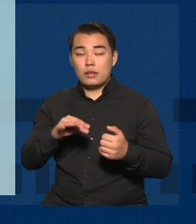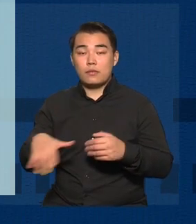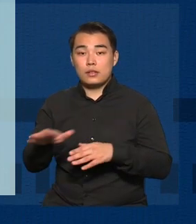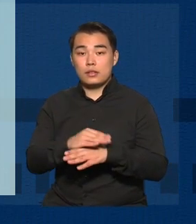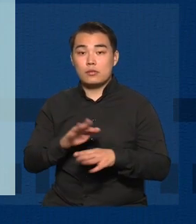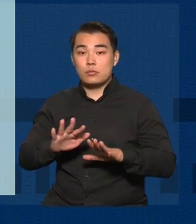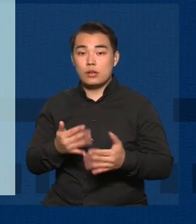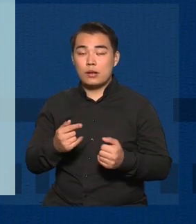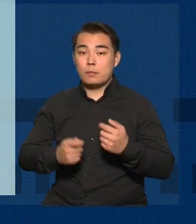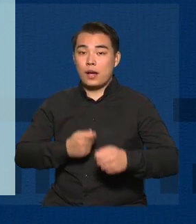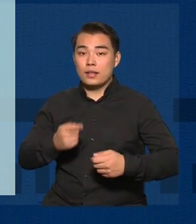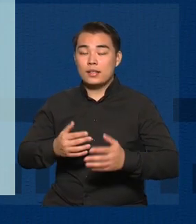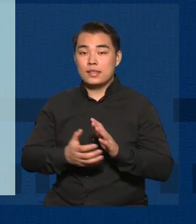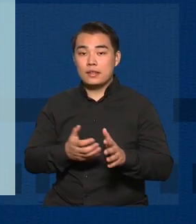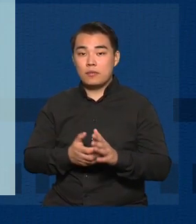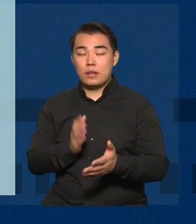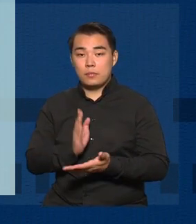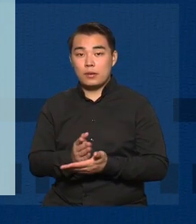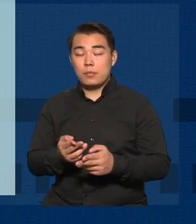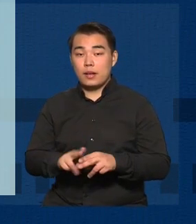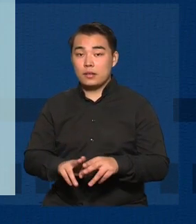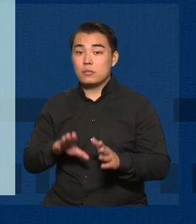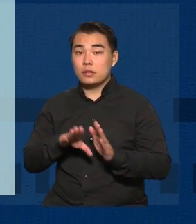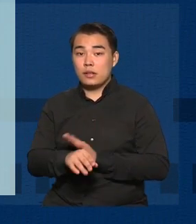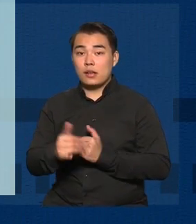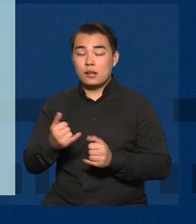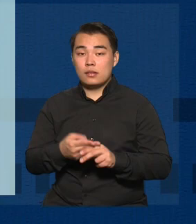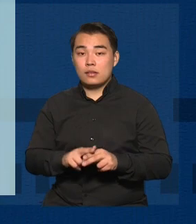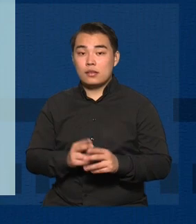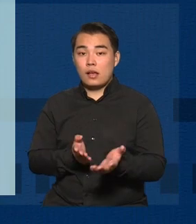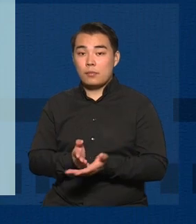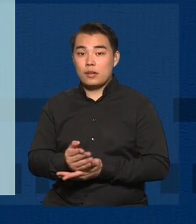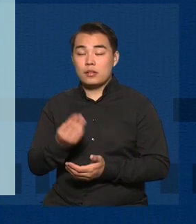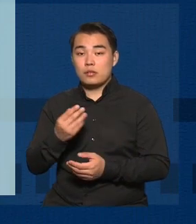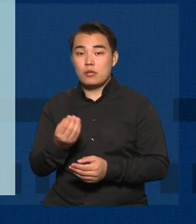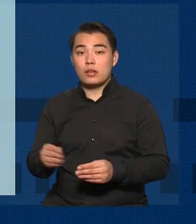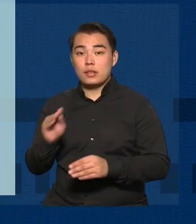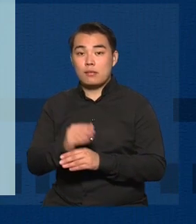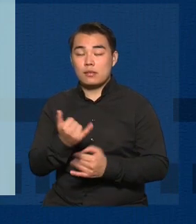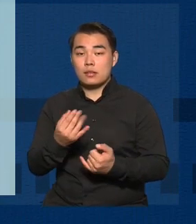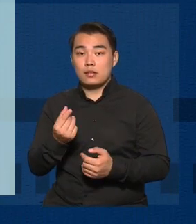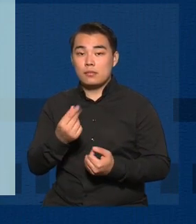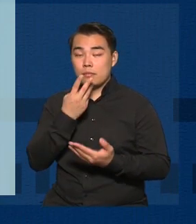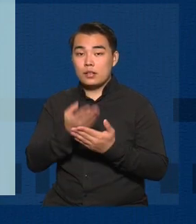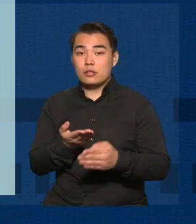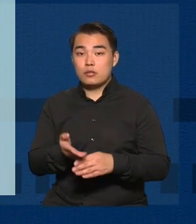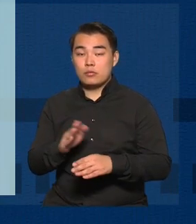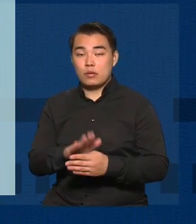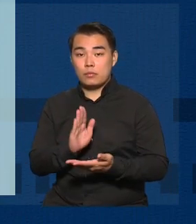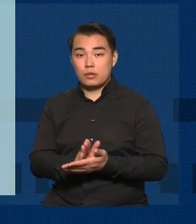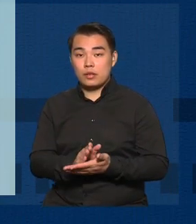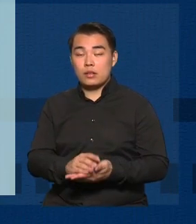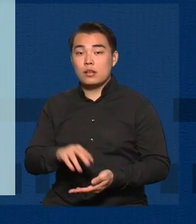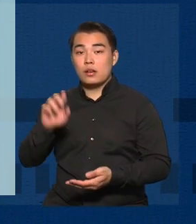жағдайда ресурстар тиімсіз жұмсалады. Соның салдарынан бұл салаға қосымша қаржы бөліп, бюджетке салмақ салуға тура келеді.